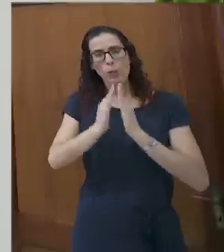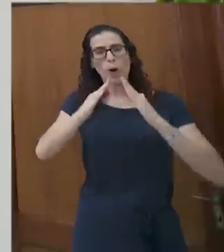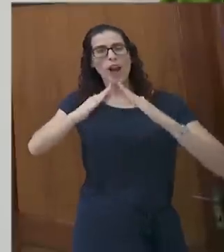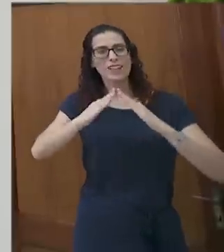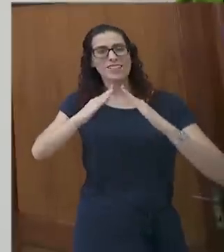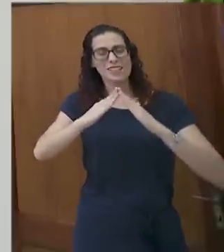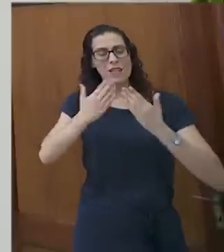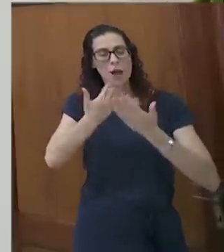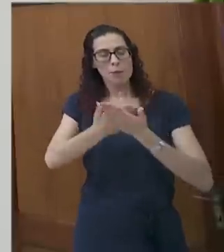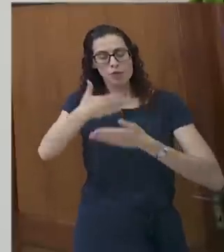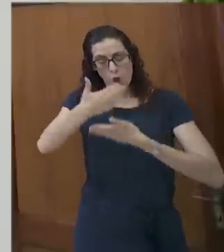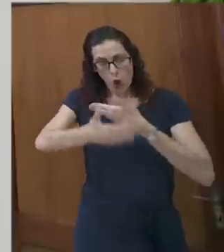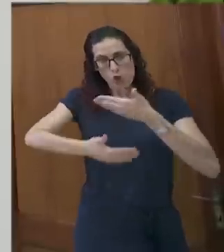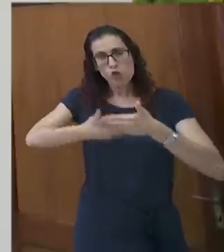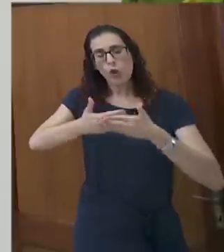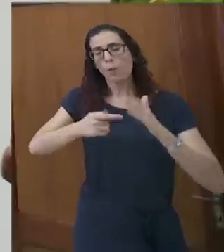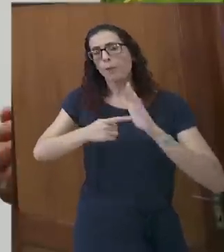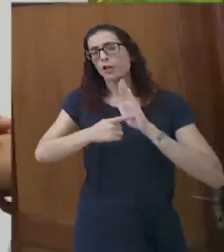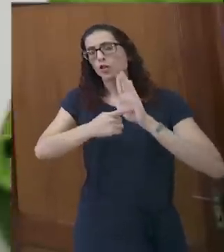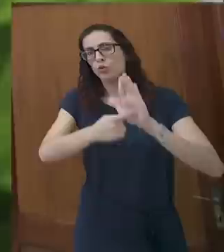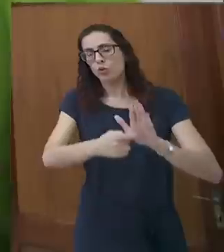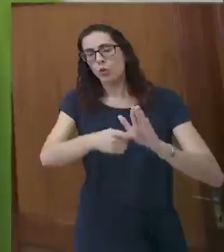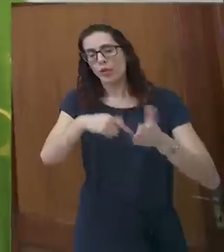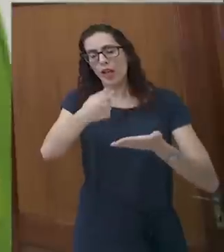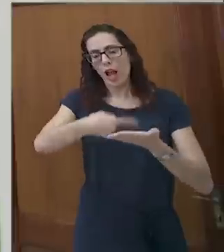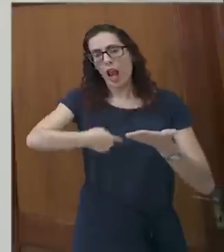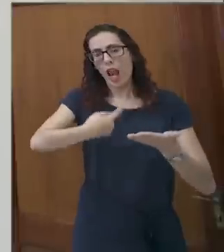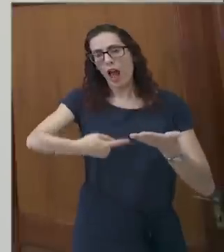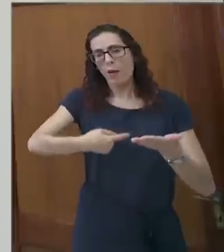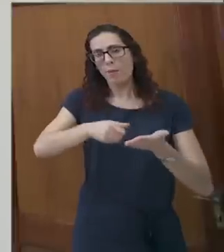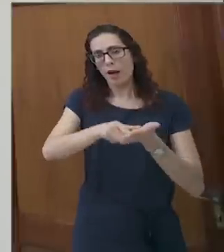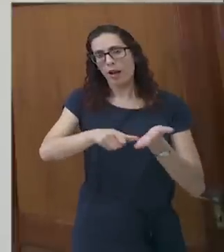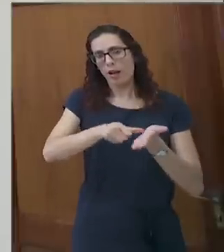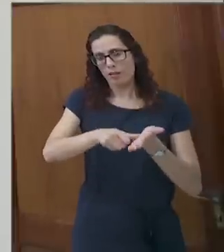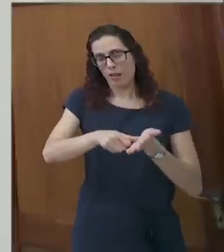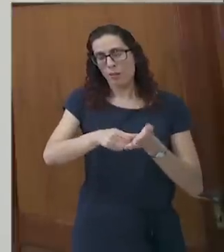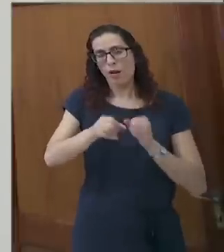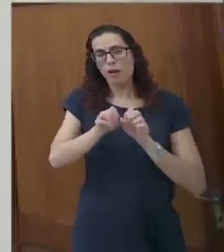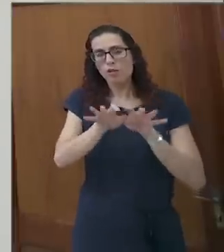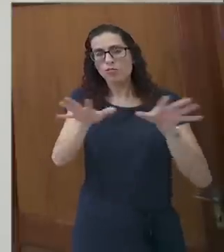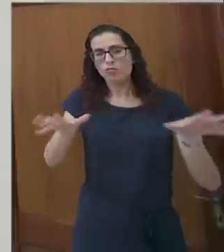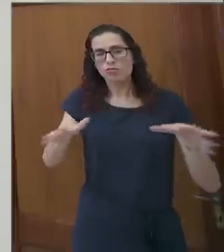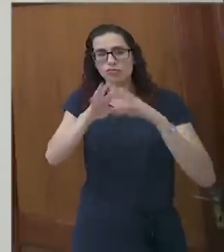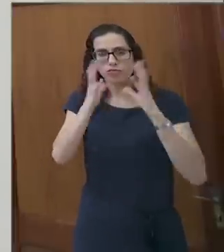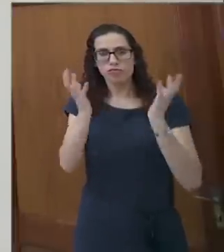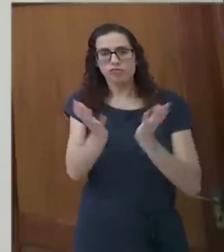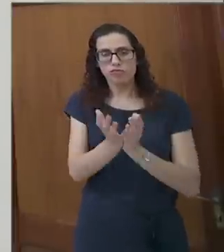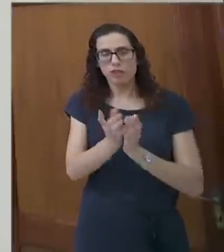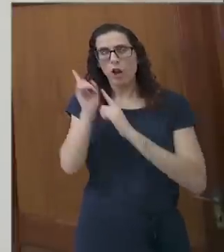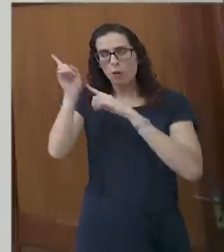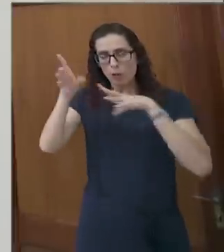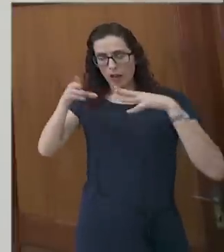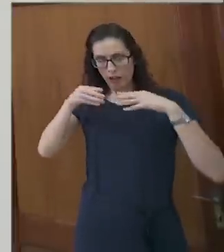għejna biex tkompli x-xandar l-Evanġelju tiegħek lill-ġnus kollha. Nitolbu.